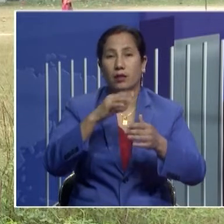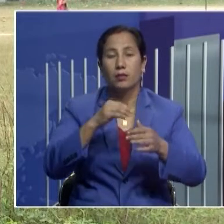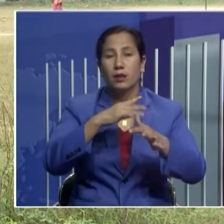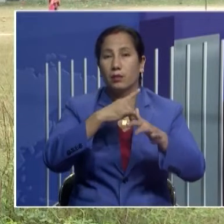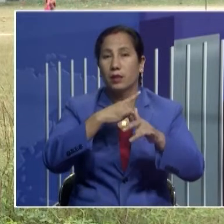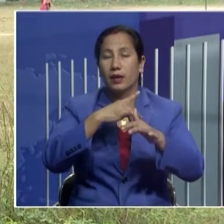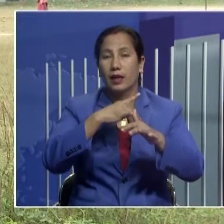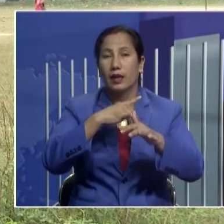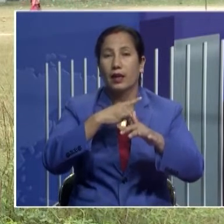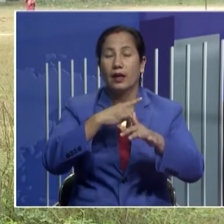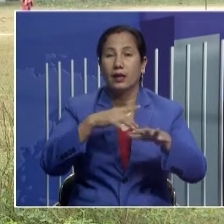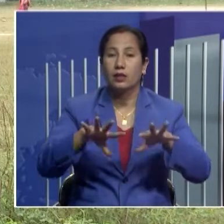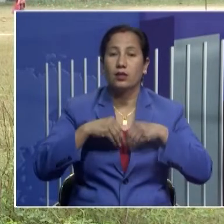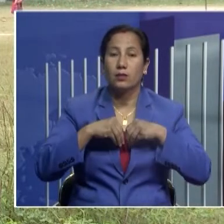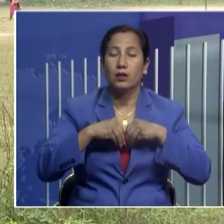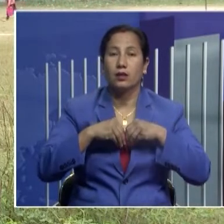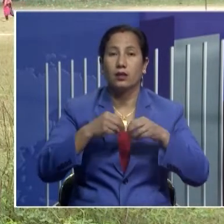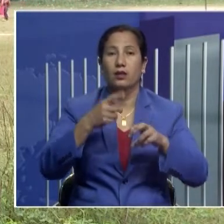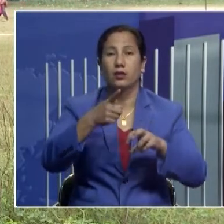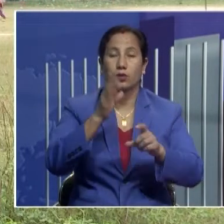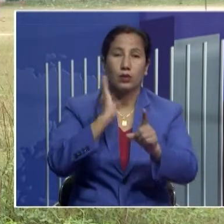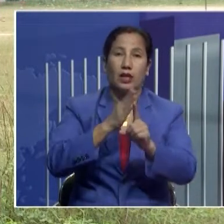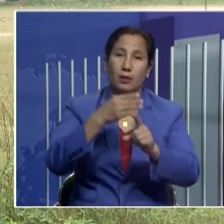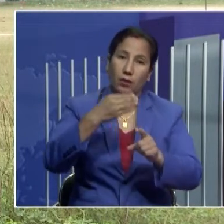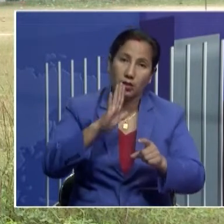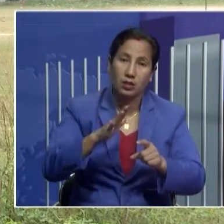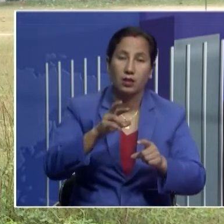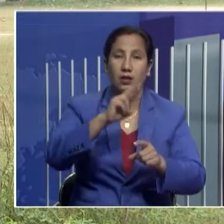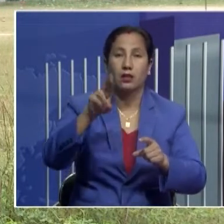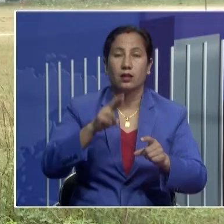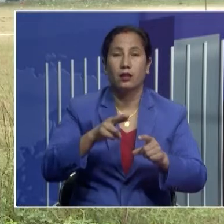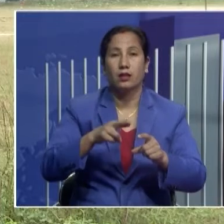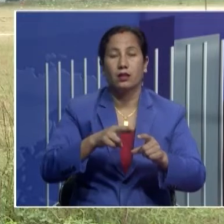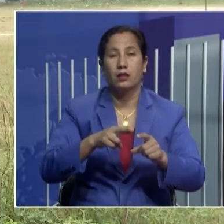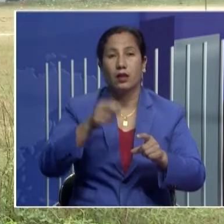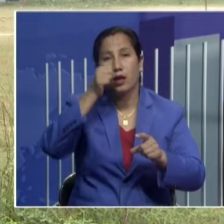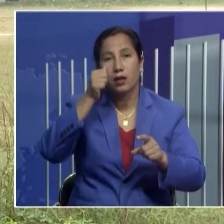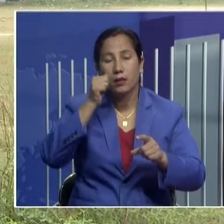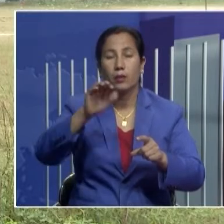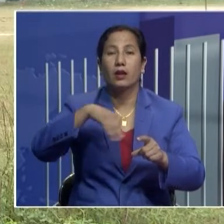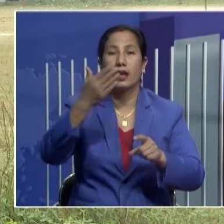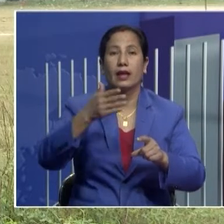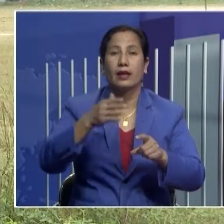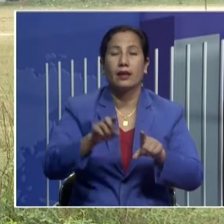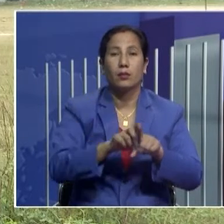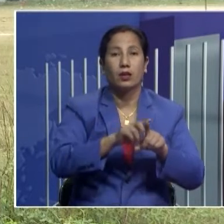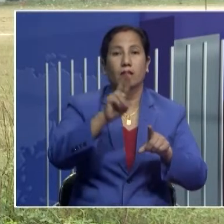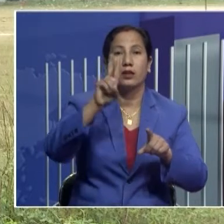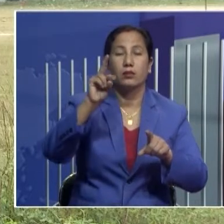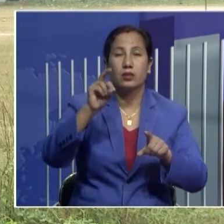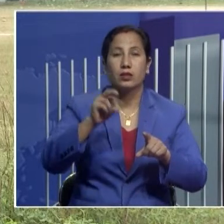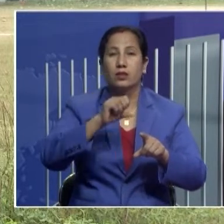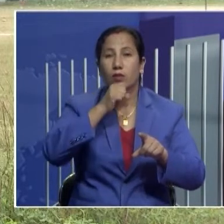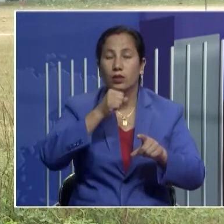पनि विवाहमा कुनै सहभागी नहुनु न तपाईँ त्यसको कारवाही हुनेछ। र भाव गार्जेनलाई पनि हामीले तपाईँ 20 वर्ष नपुगेसम्म छोरीको बिहा नगरिदिनु